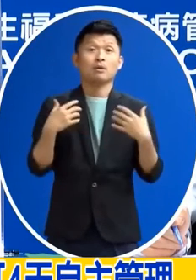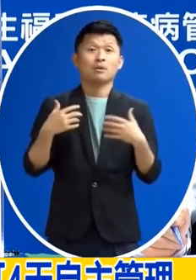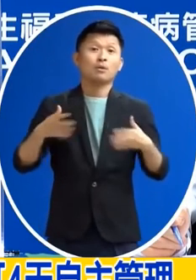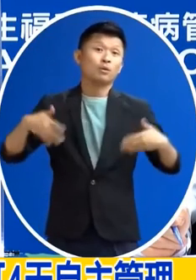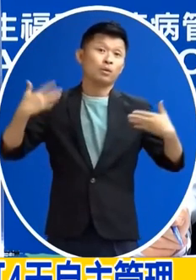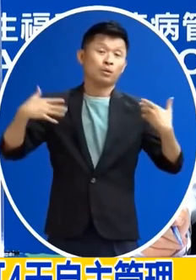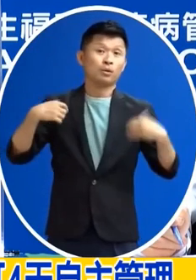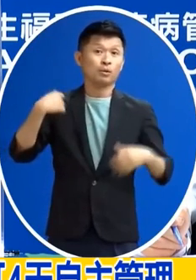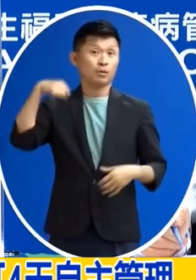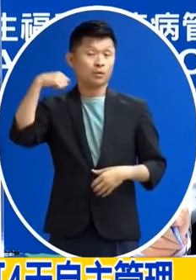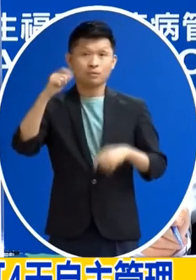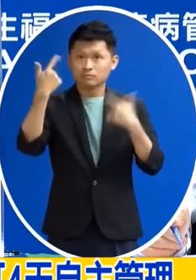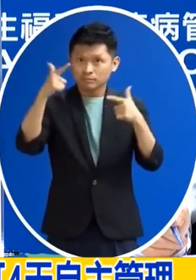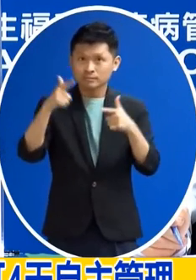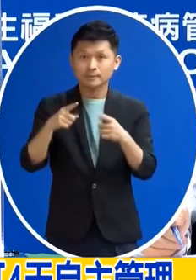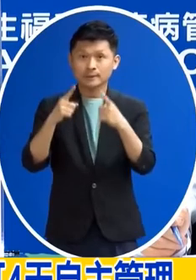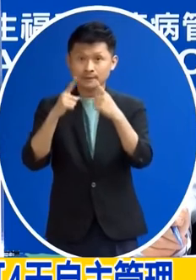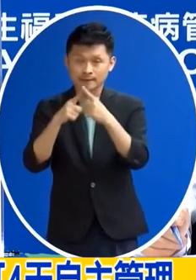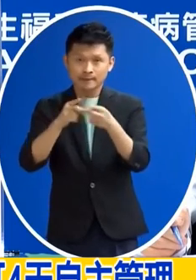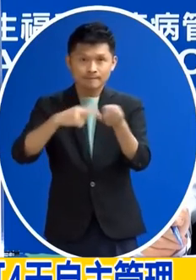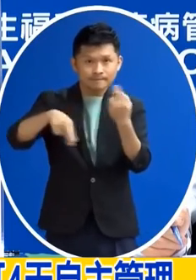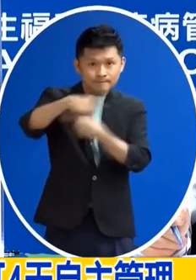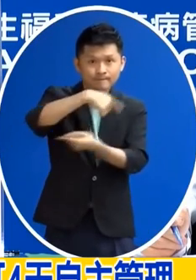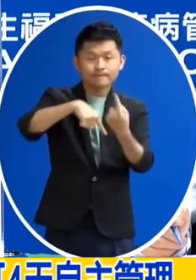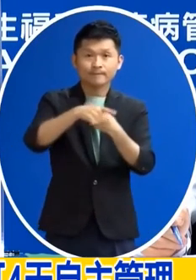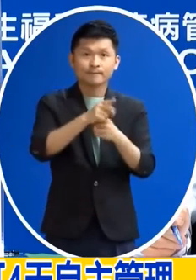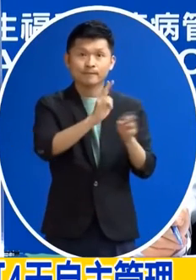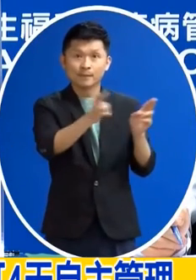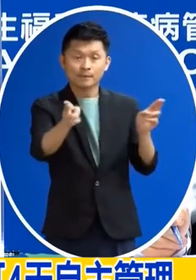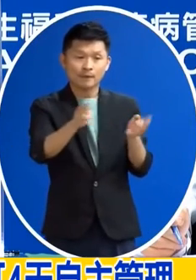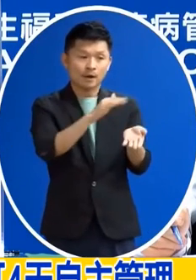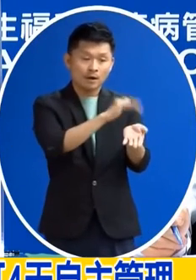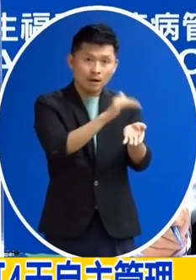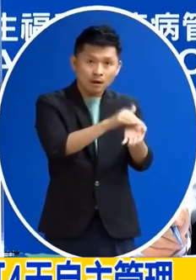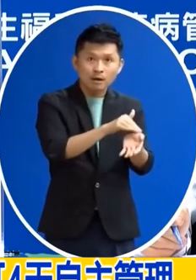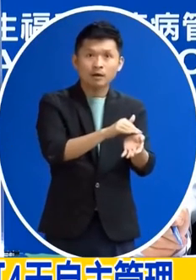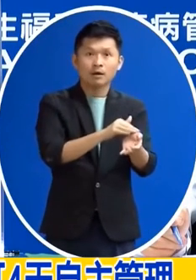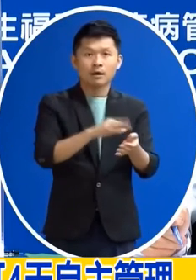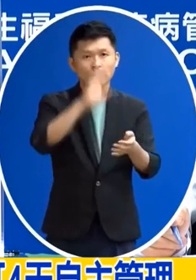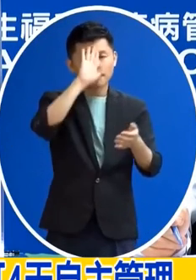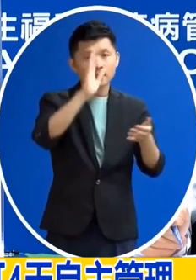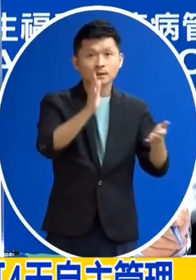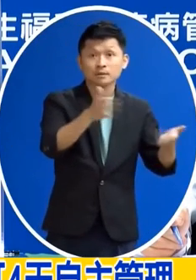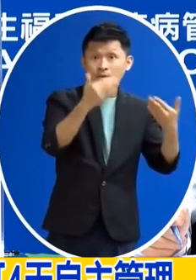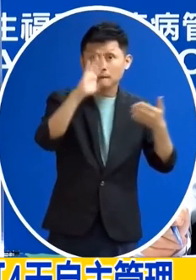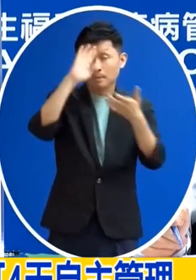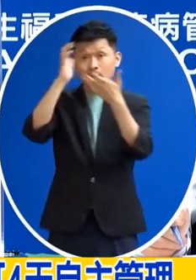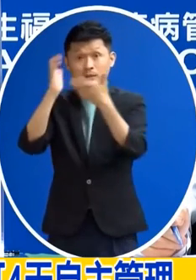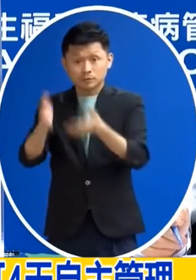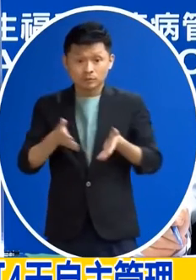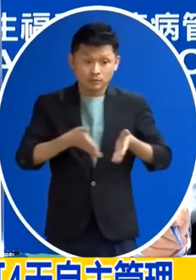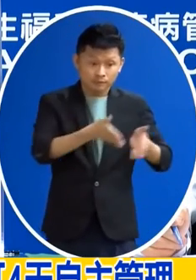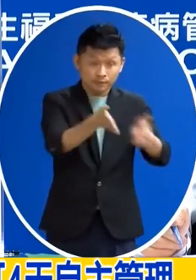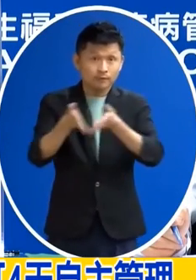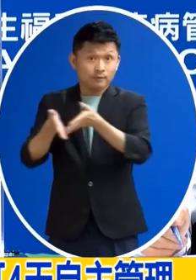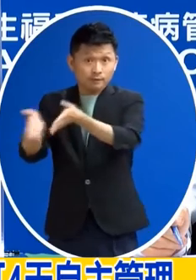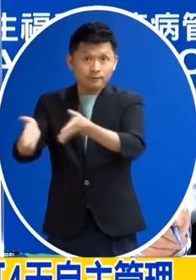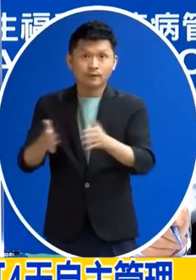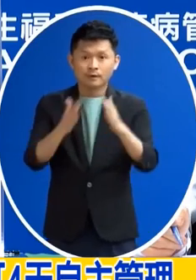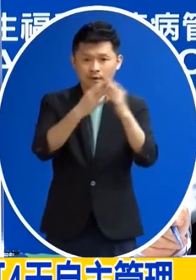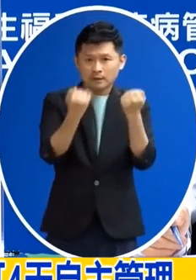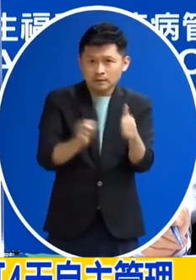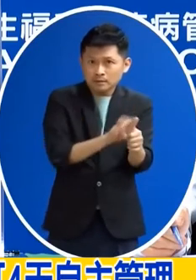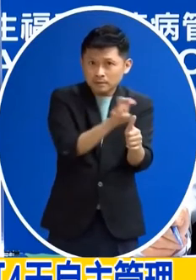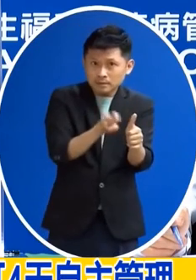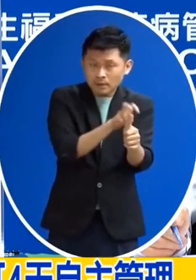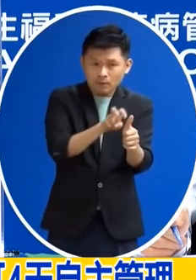了，那接下来等一下把人力转移到就医面，对于轻重分流等等居家照护要投予更